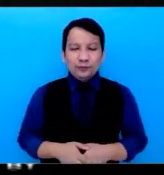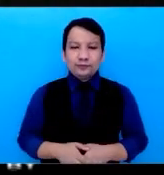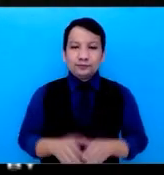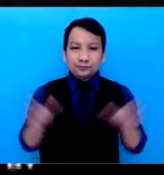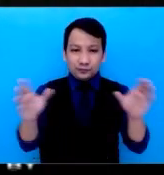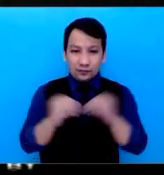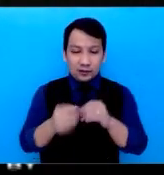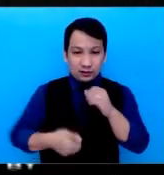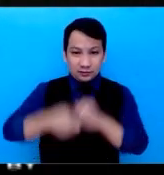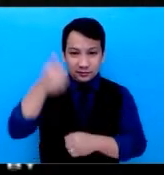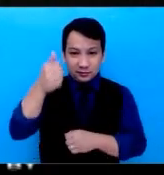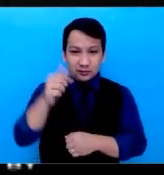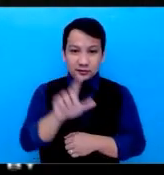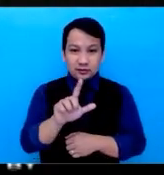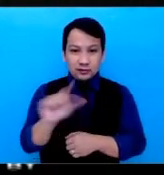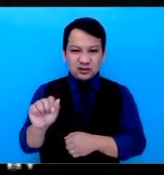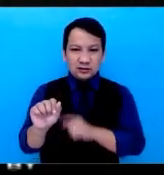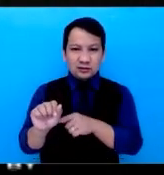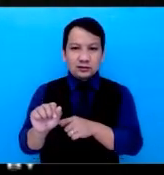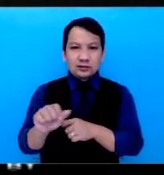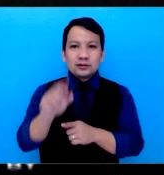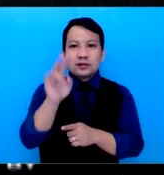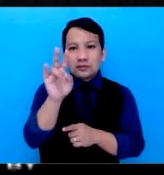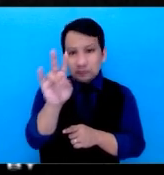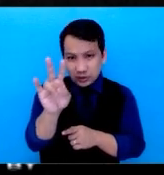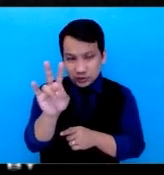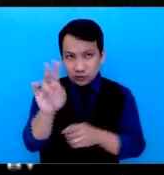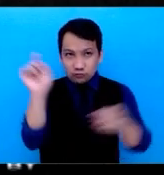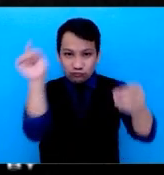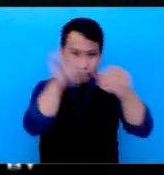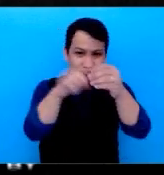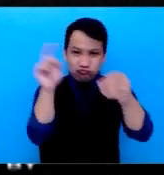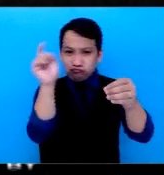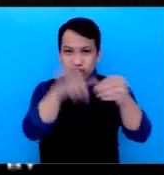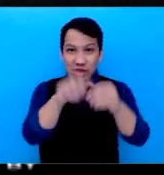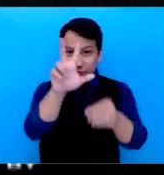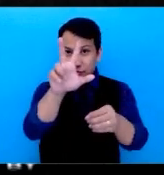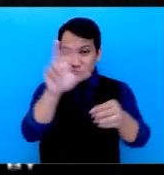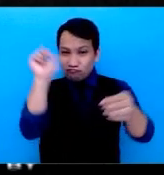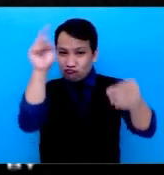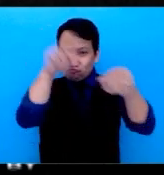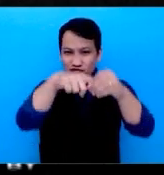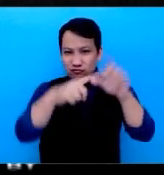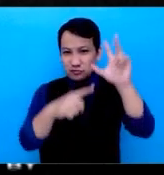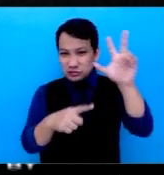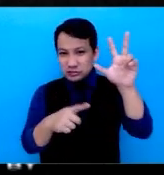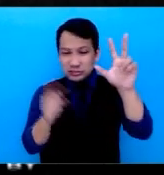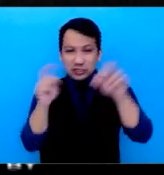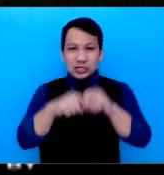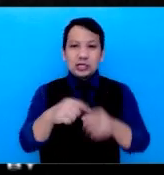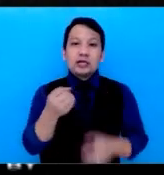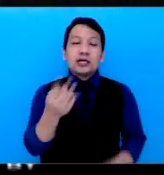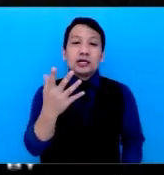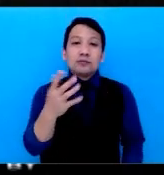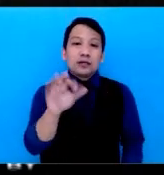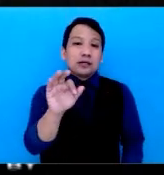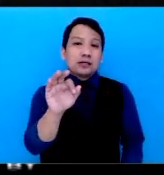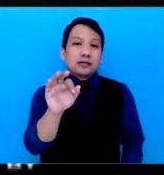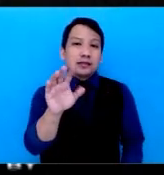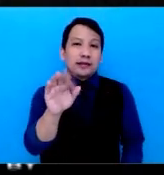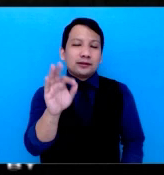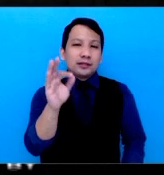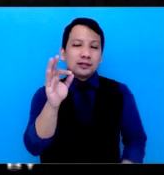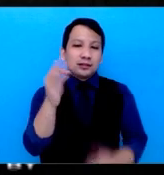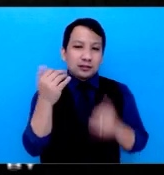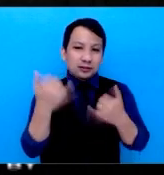Los Angeles Clippers, 7 three points ang naipasok ni Curry. Naabot niyang milestone sa lublang ng 19 na laro.